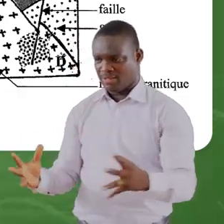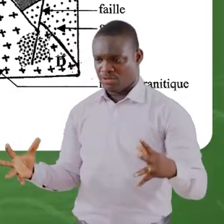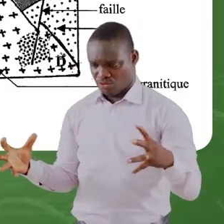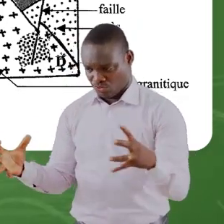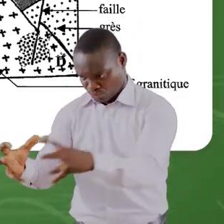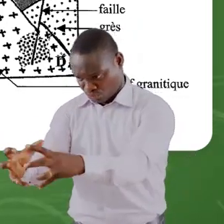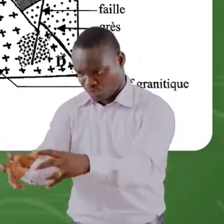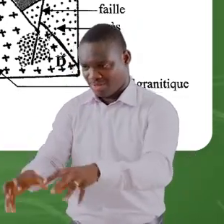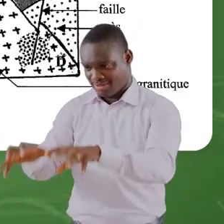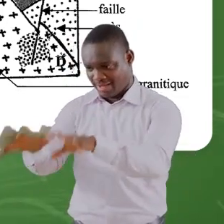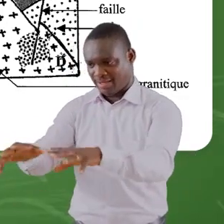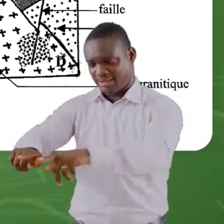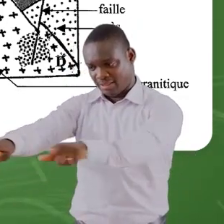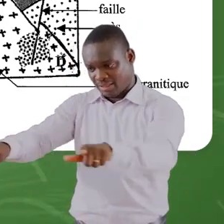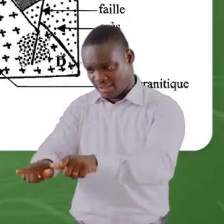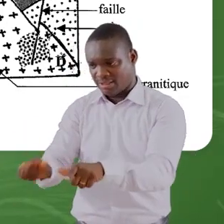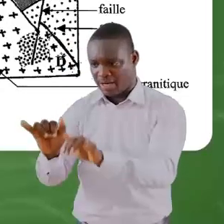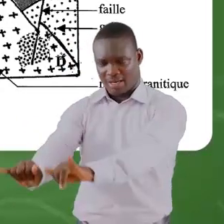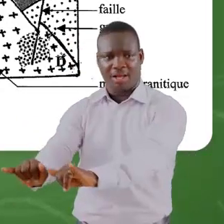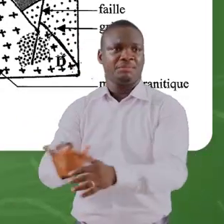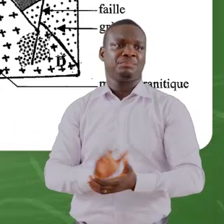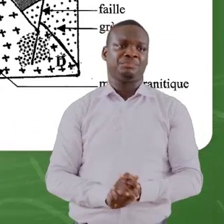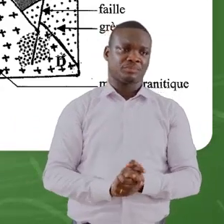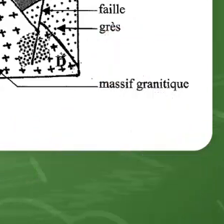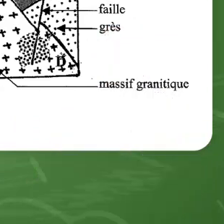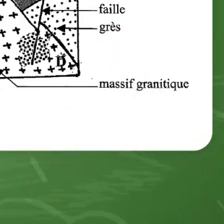se concentrent dans le massif granitique.